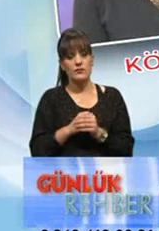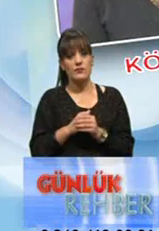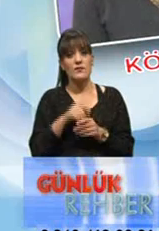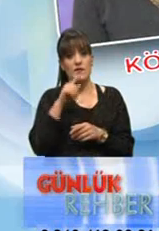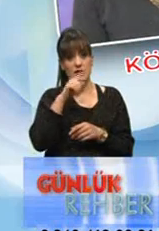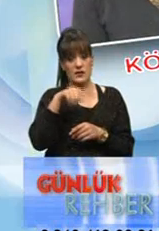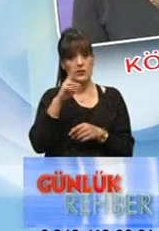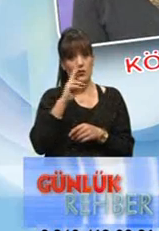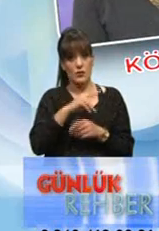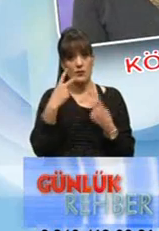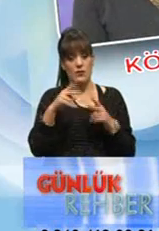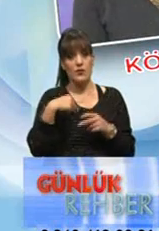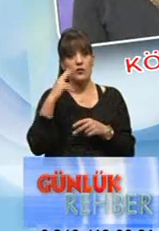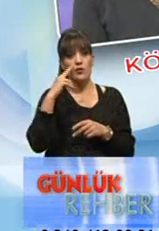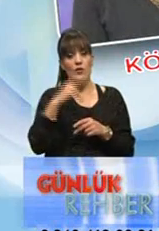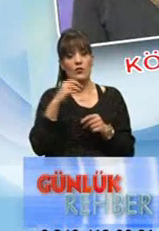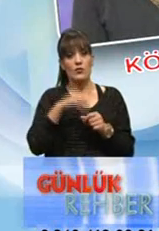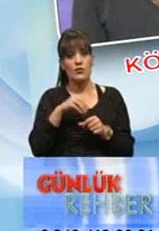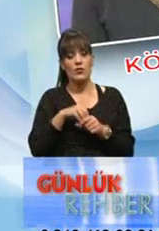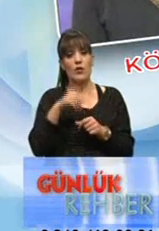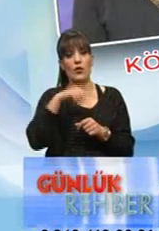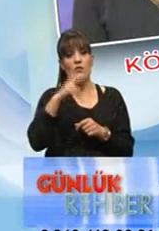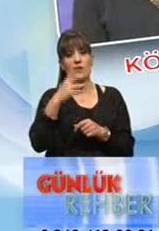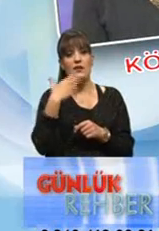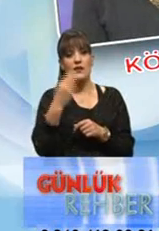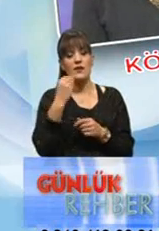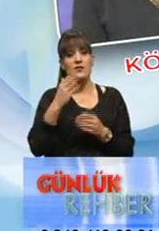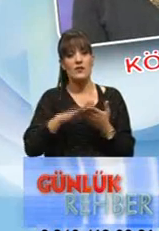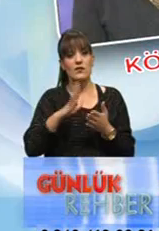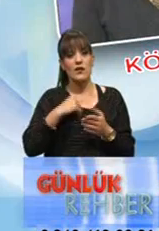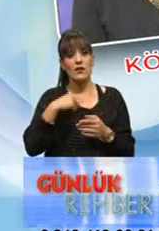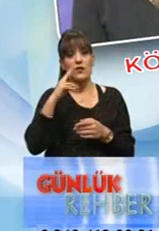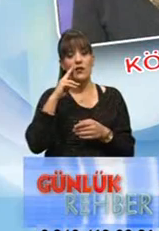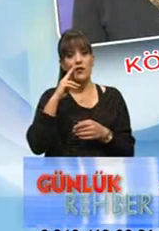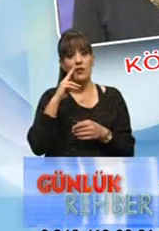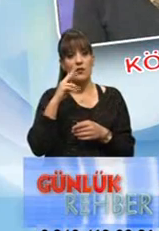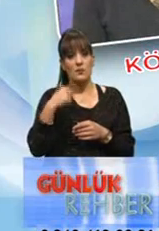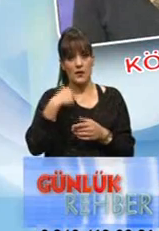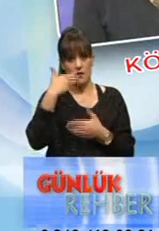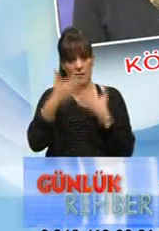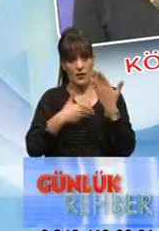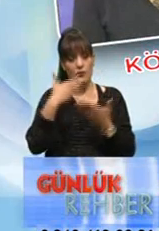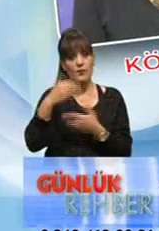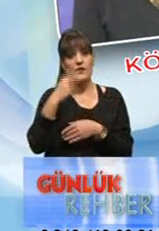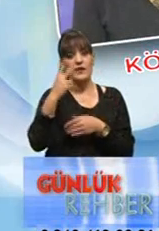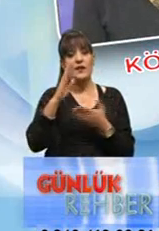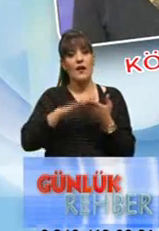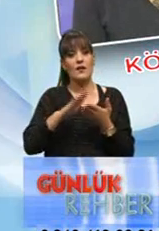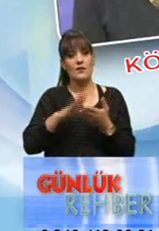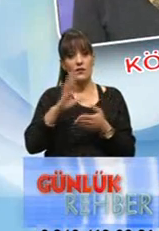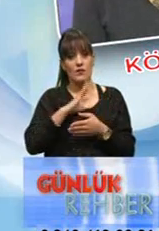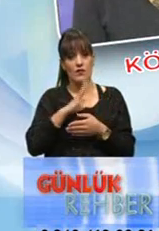Siz görebiliyor musunuz görüntüleri? Orada iki genç arkadaş var. Tamam, ben anlatıyorum. Orada iki arkadaş